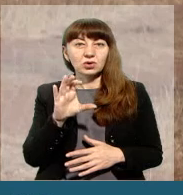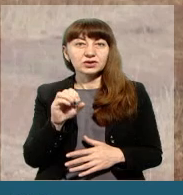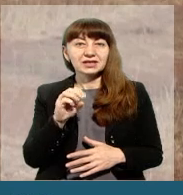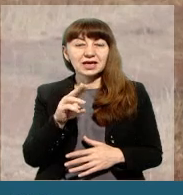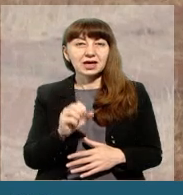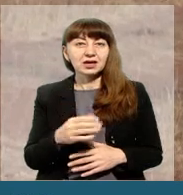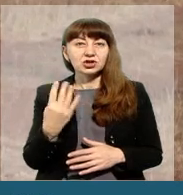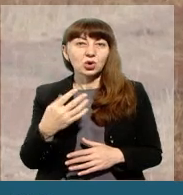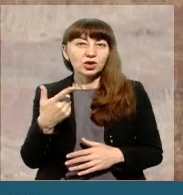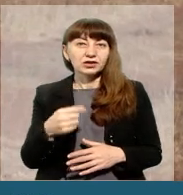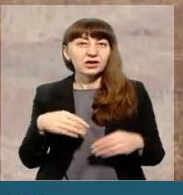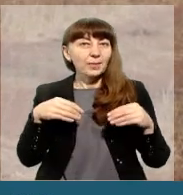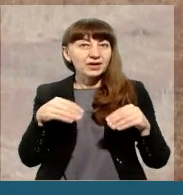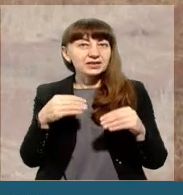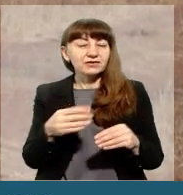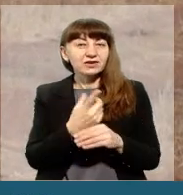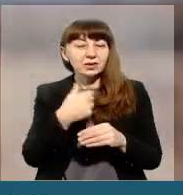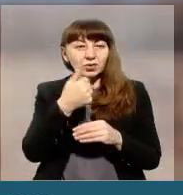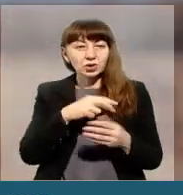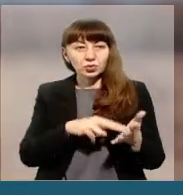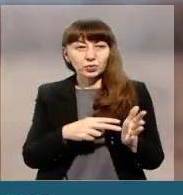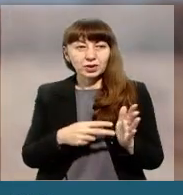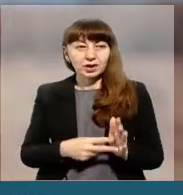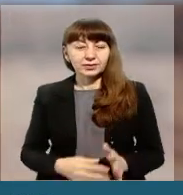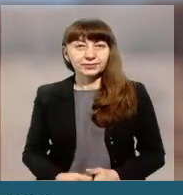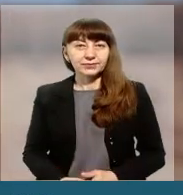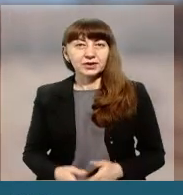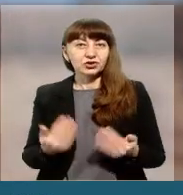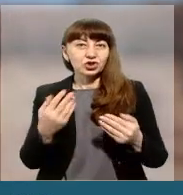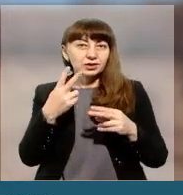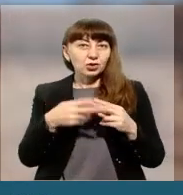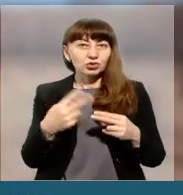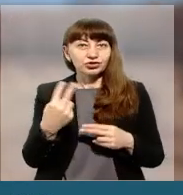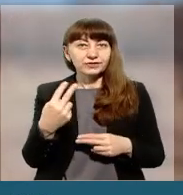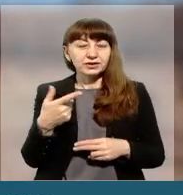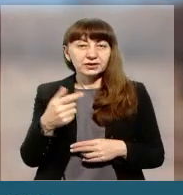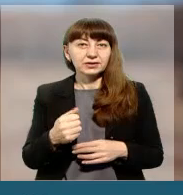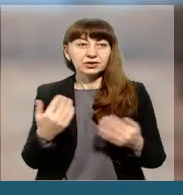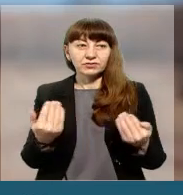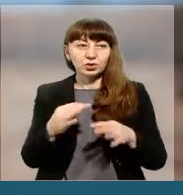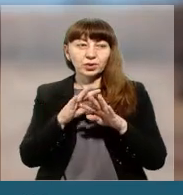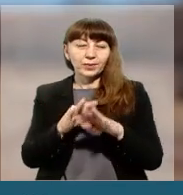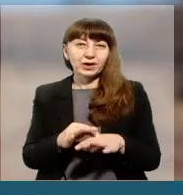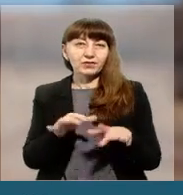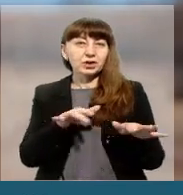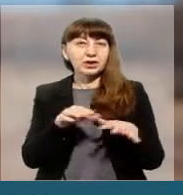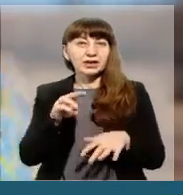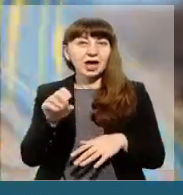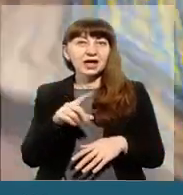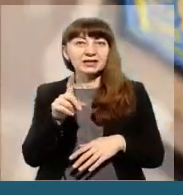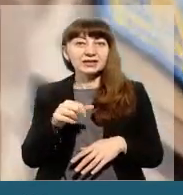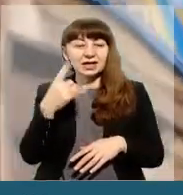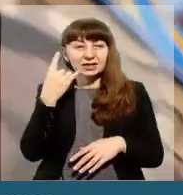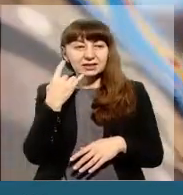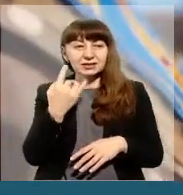біз. Енді қазір 20 гектарды отырғыздық, енді 20 гектар қалды. Біз әкімшілік орта мектептің ауылдың орта мектебімен